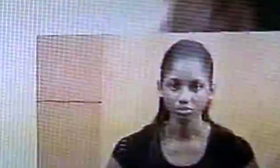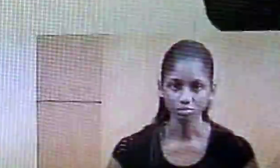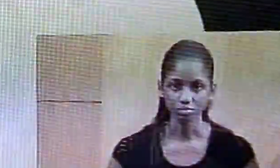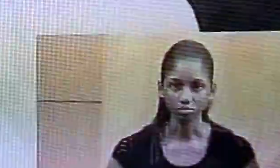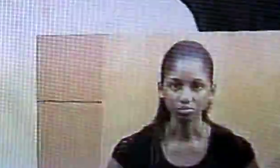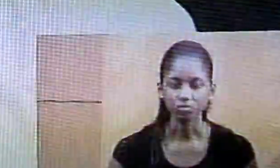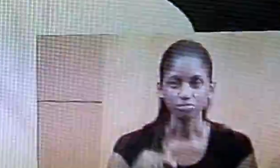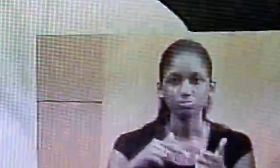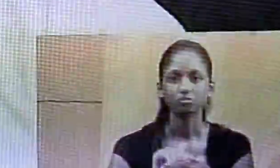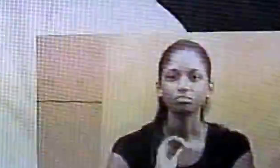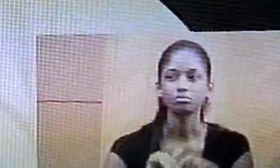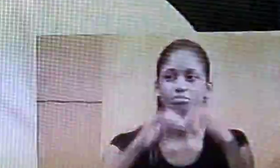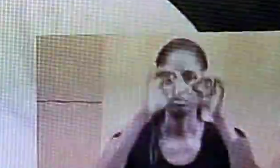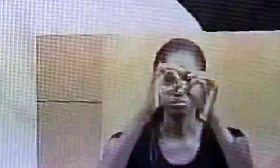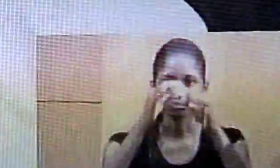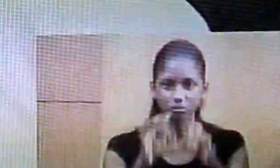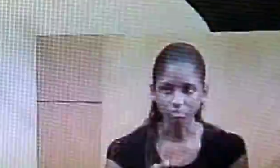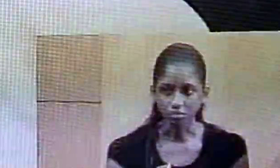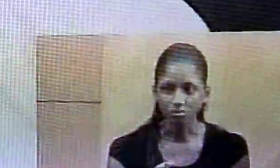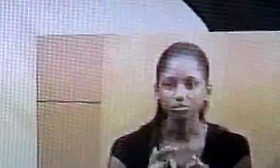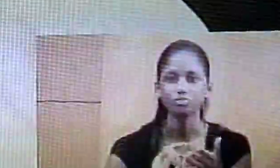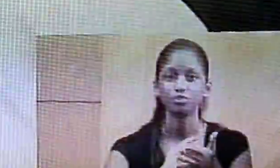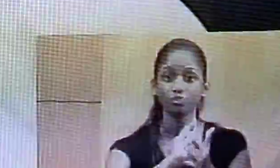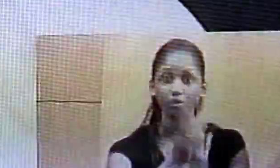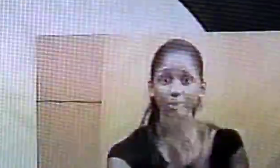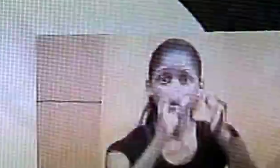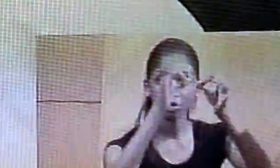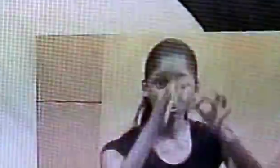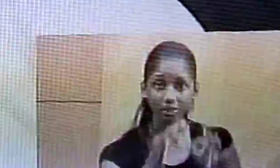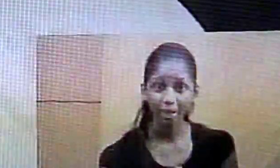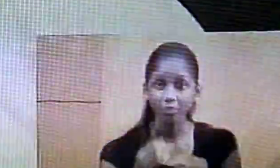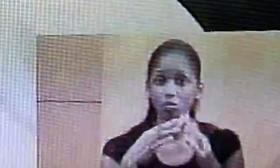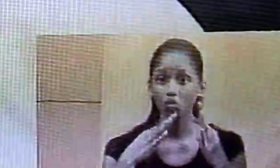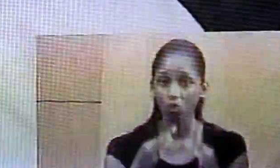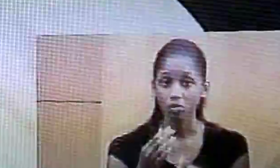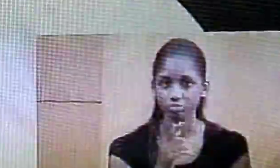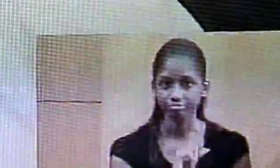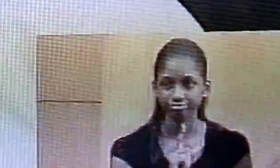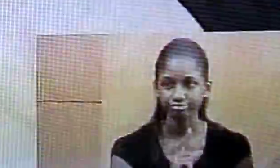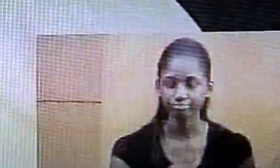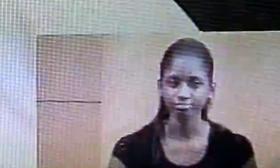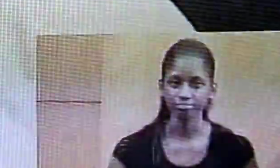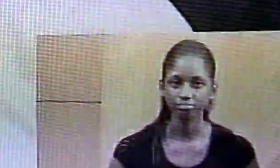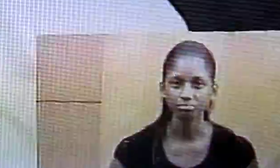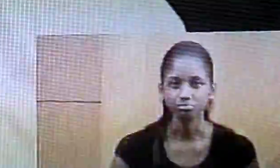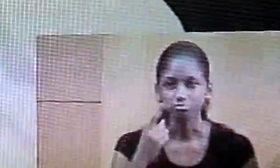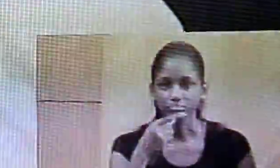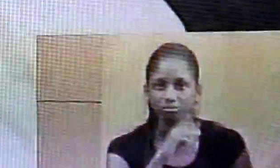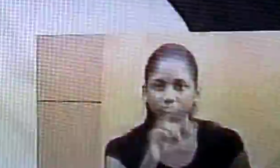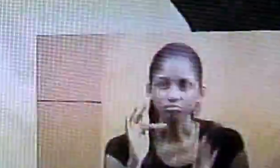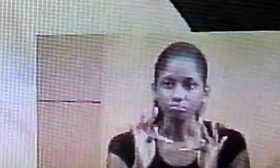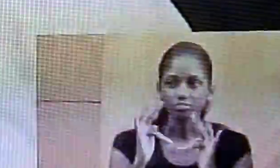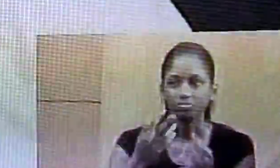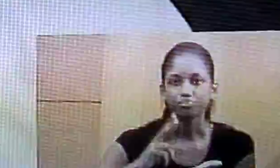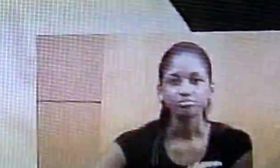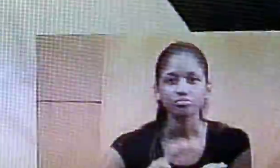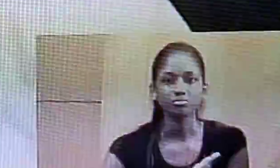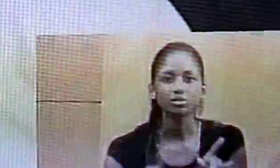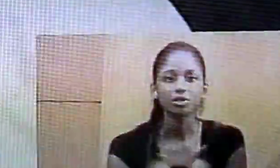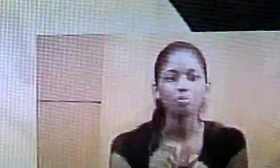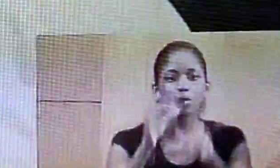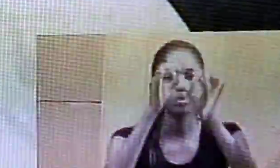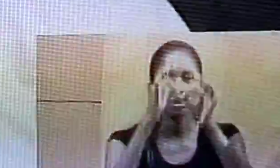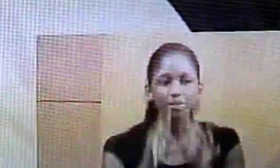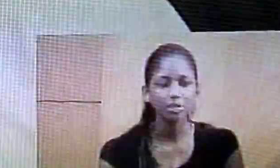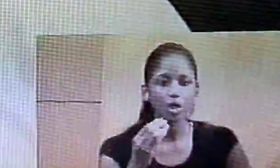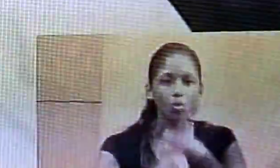en comptabilité. Et le vocabulaire comptable n'est pas neutre. On ne parle pas de sincérité en comptabilité